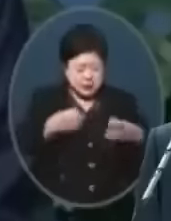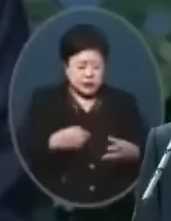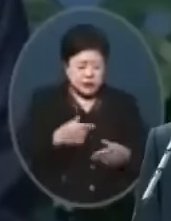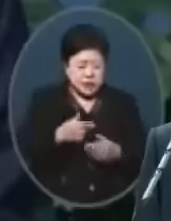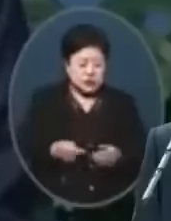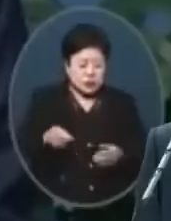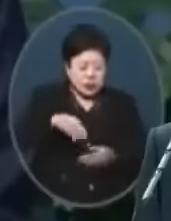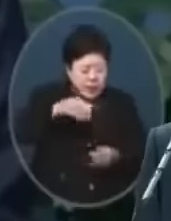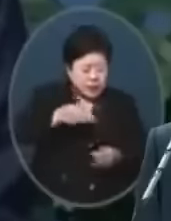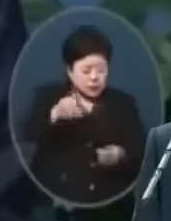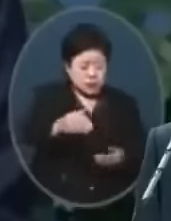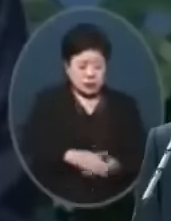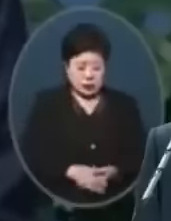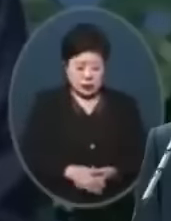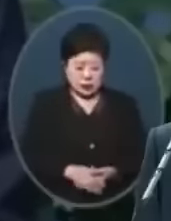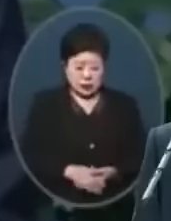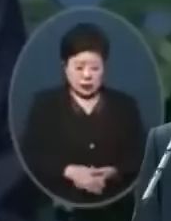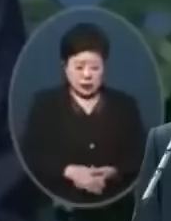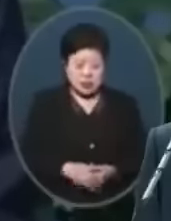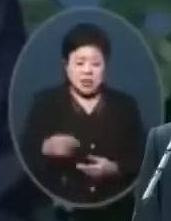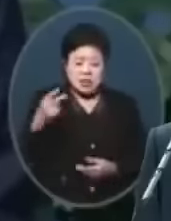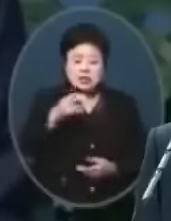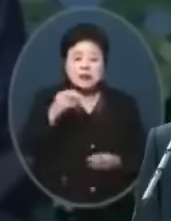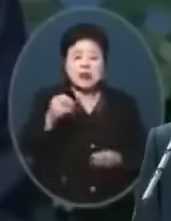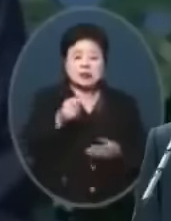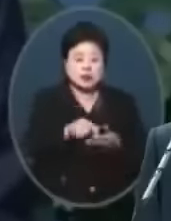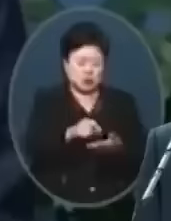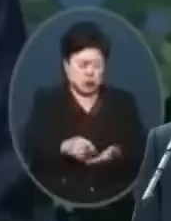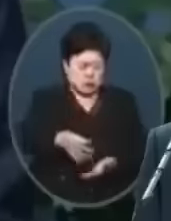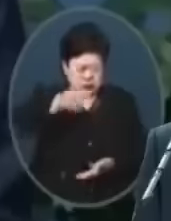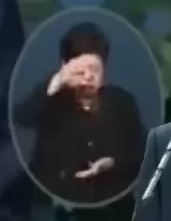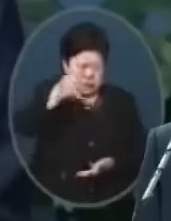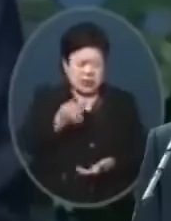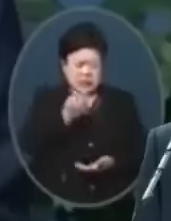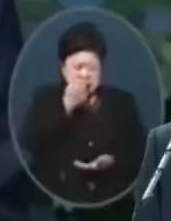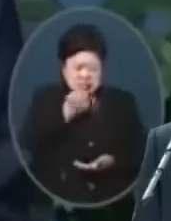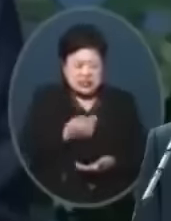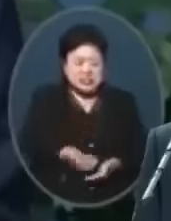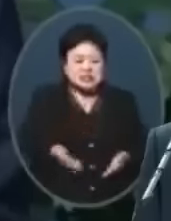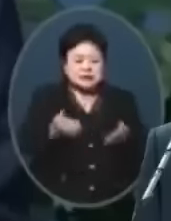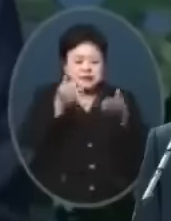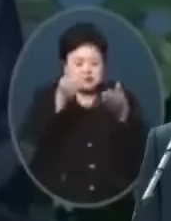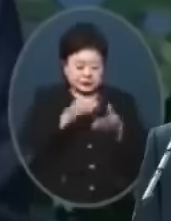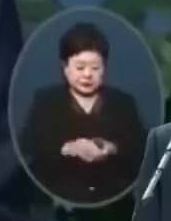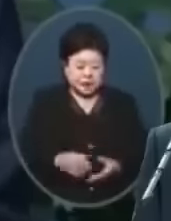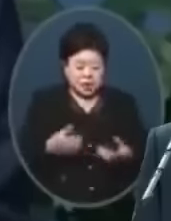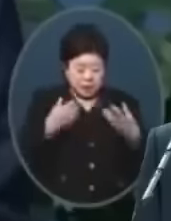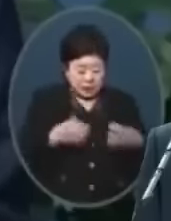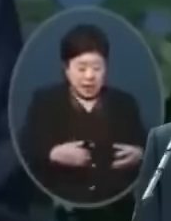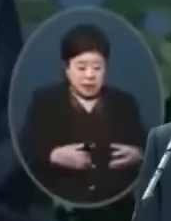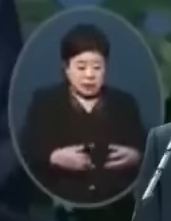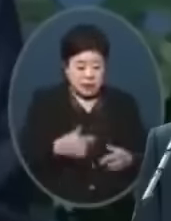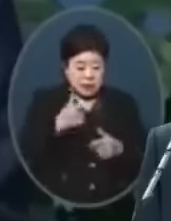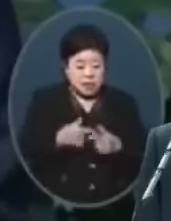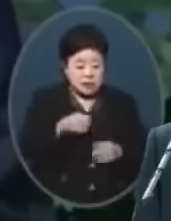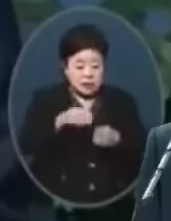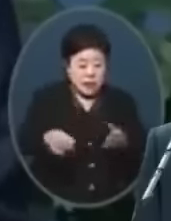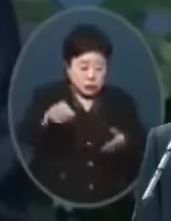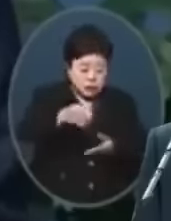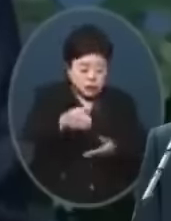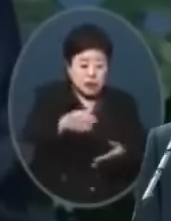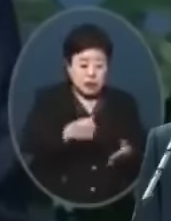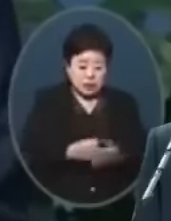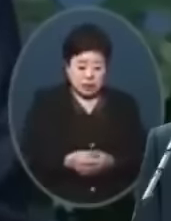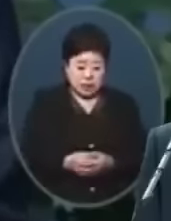왜냐하면 그 기름값이 요사이로 계산하면 한 2천만 원 되는 것입니다. 한 2천만 원 되는 기름을 발에